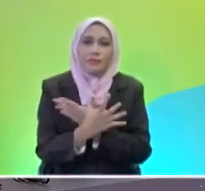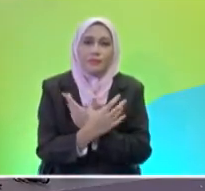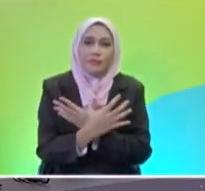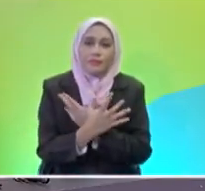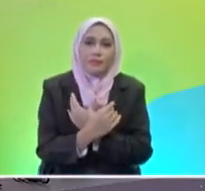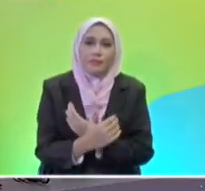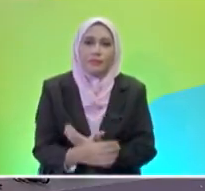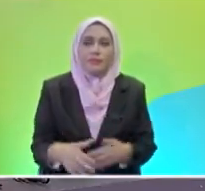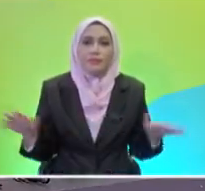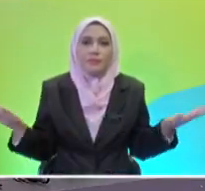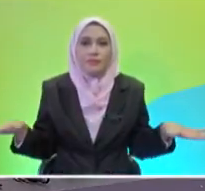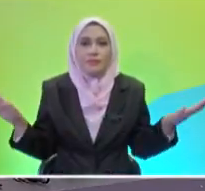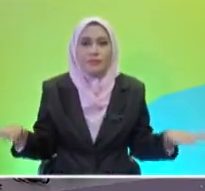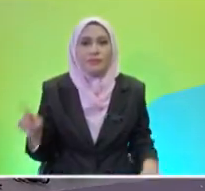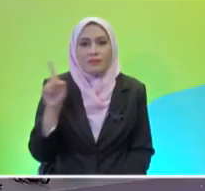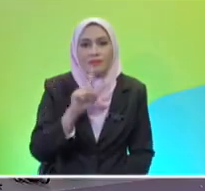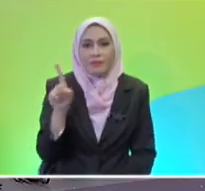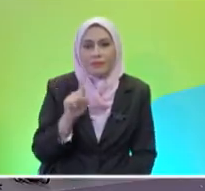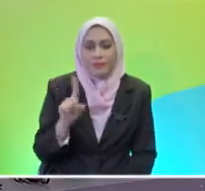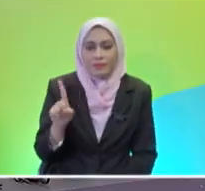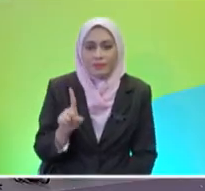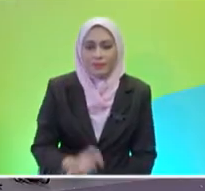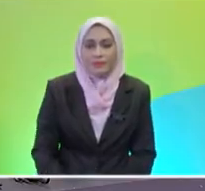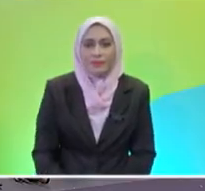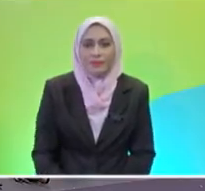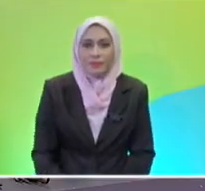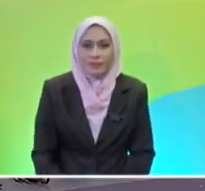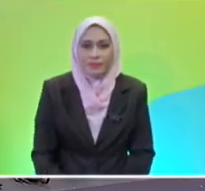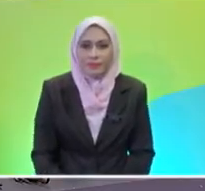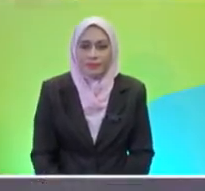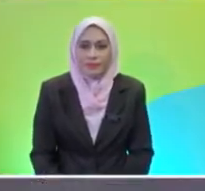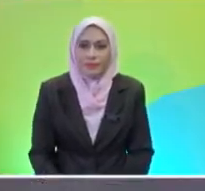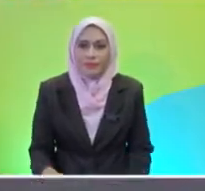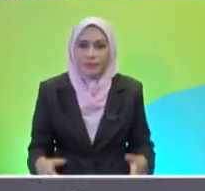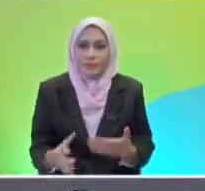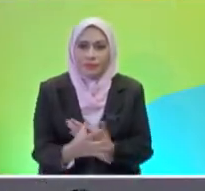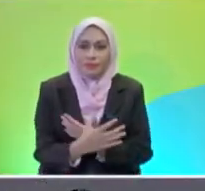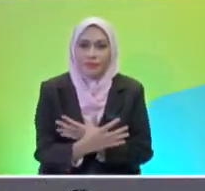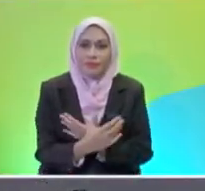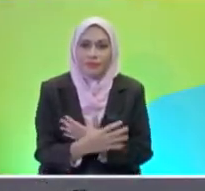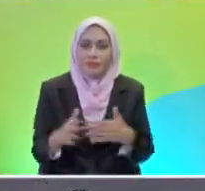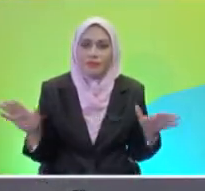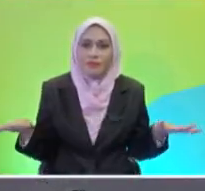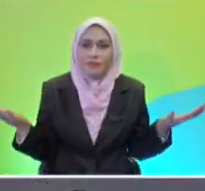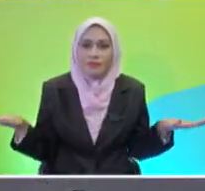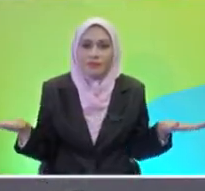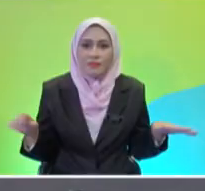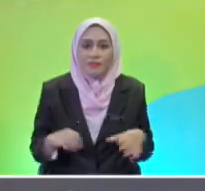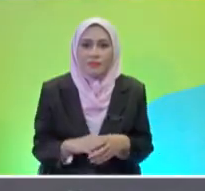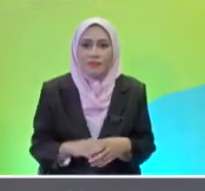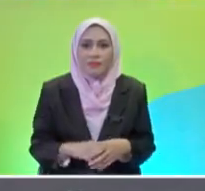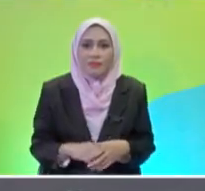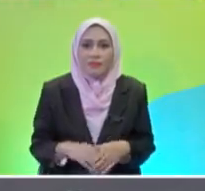Rama-rama terbang merata. Nampak gaya di sini rama-rama terbang, cikgu. Okey, kita